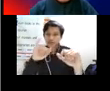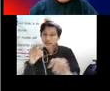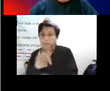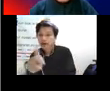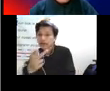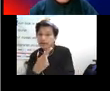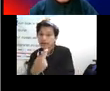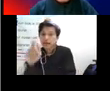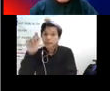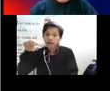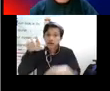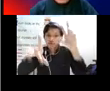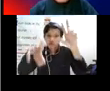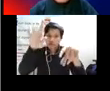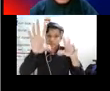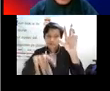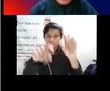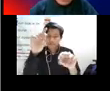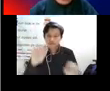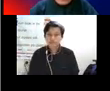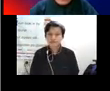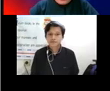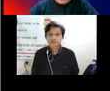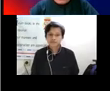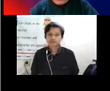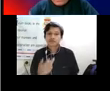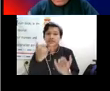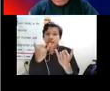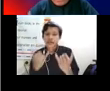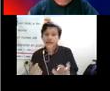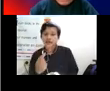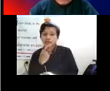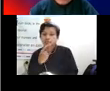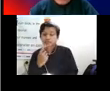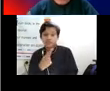yang pertama kita menambahkan artikel secara manual dulu ya